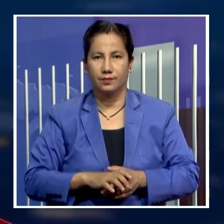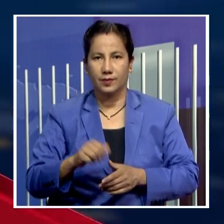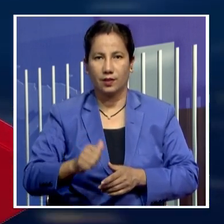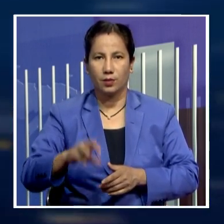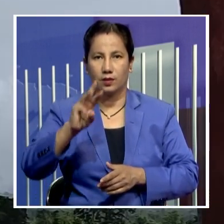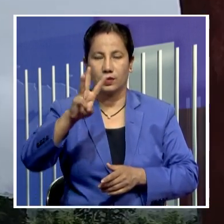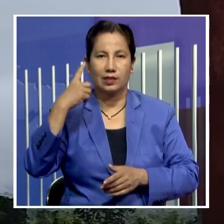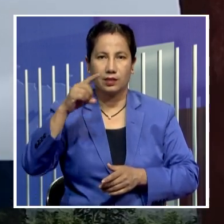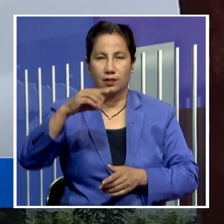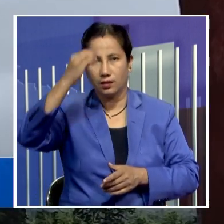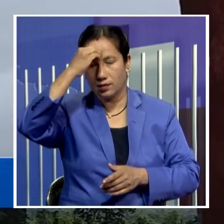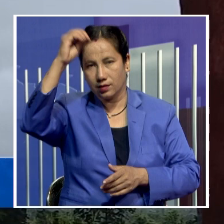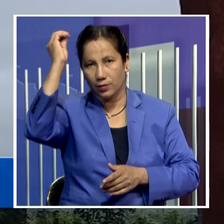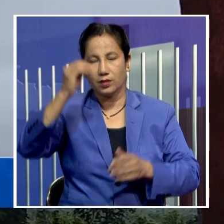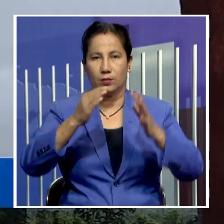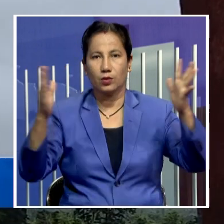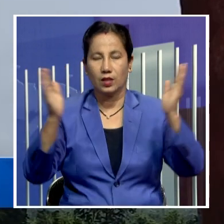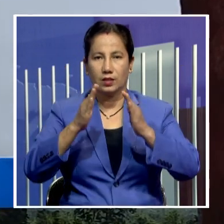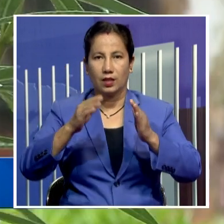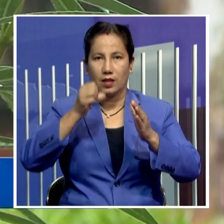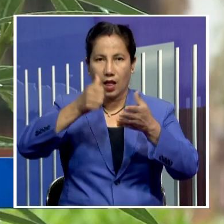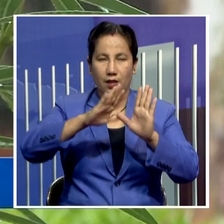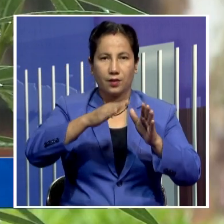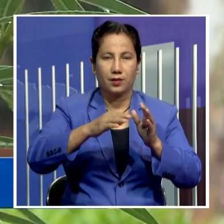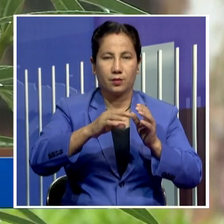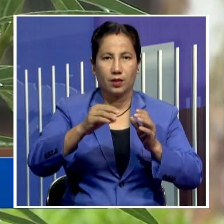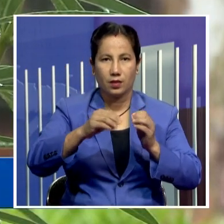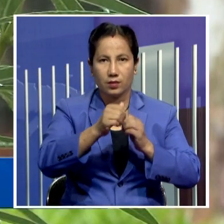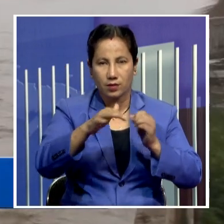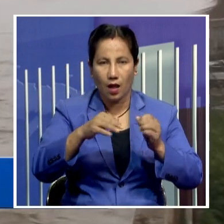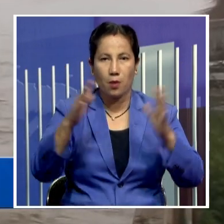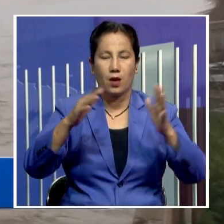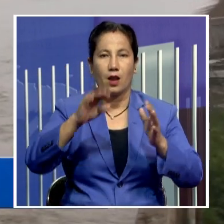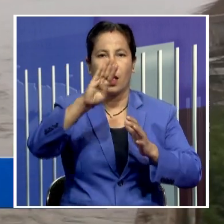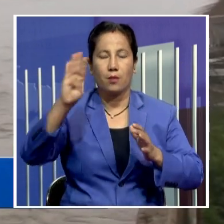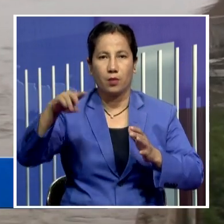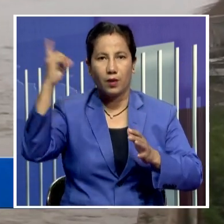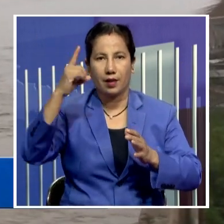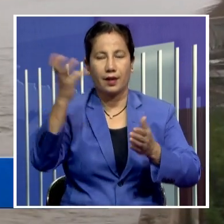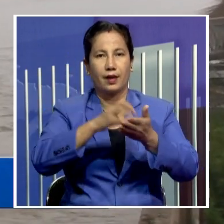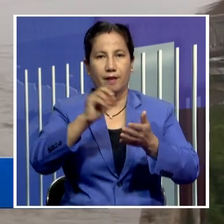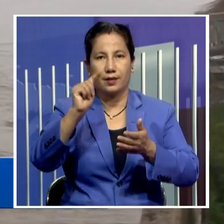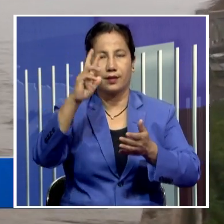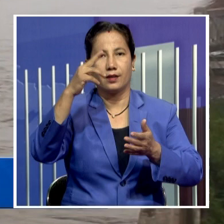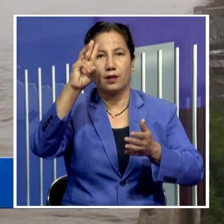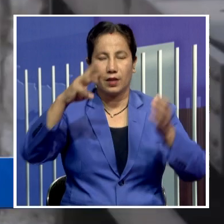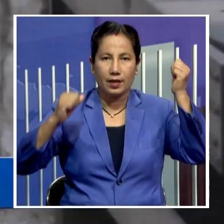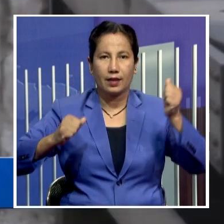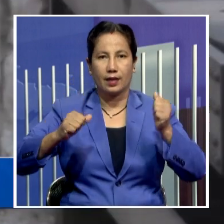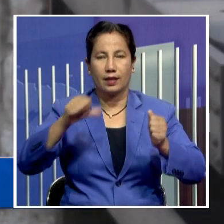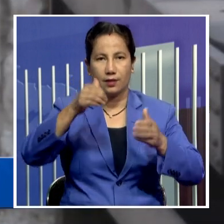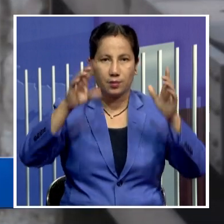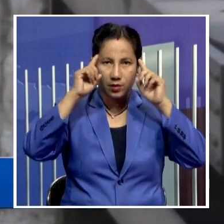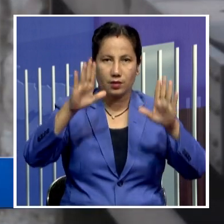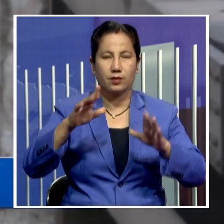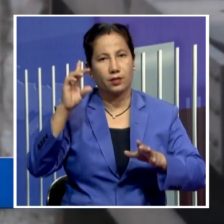अबका 3 दिन पश्चिम भेगका ठुला साना नदीमा जलसतह बढ्ने। बबई, नारायणी, कर्णाली, महाकाली लगायत नदी क्षेत्रमा सतर्कता